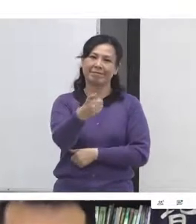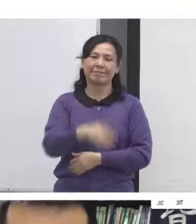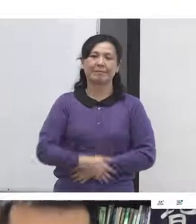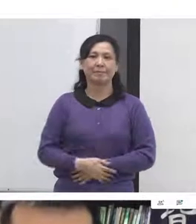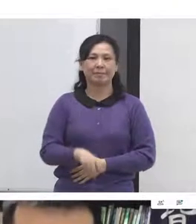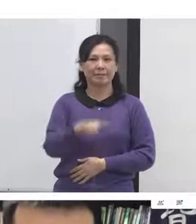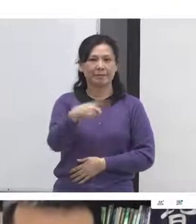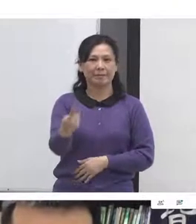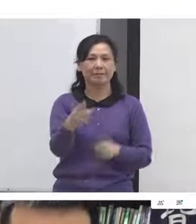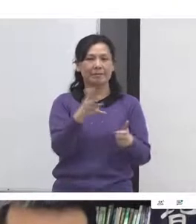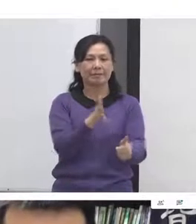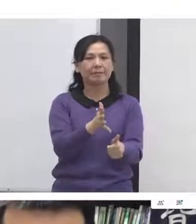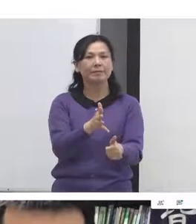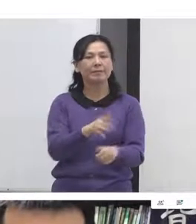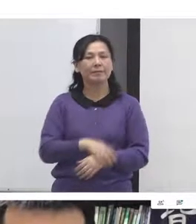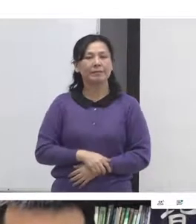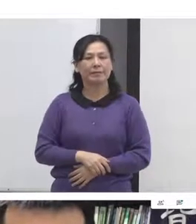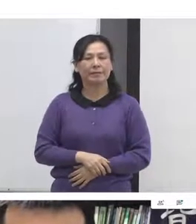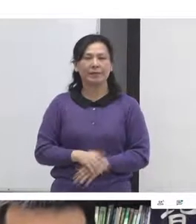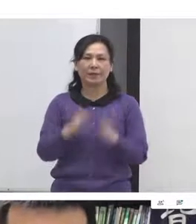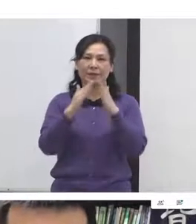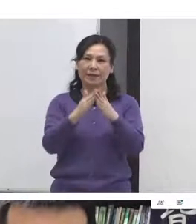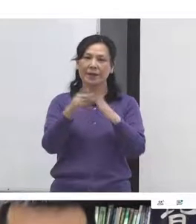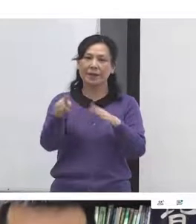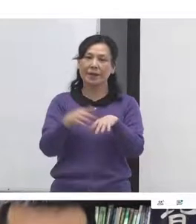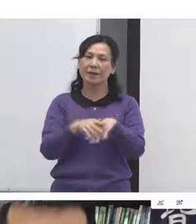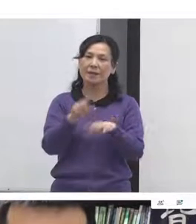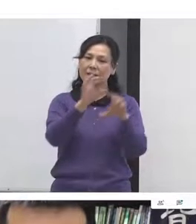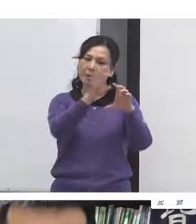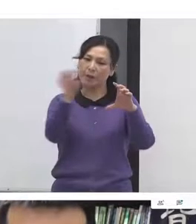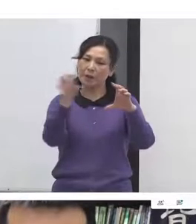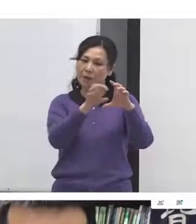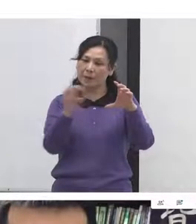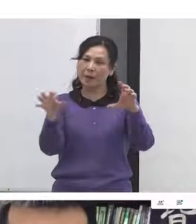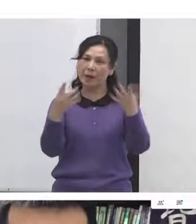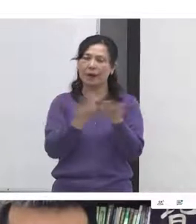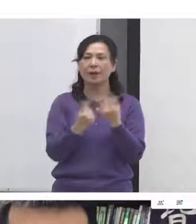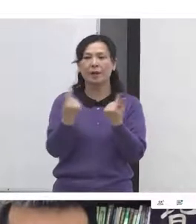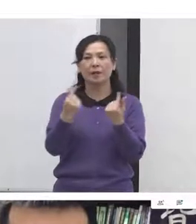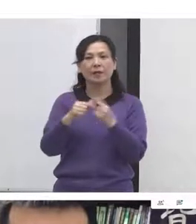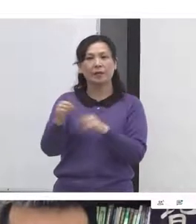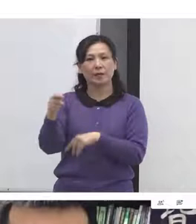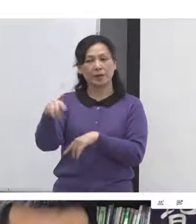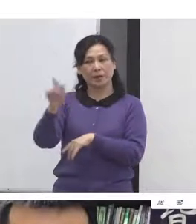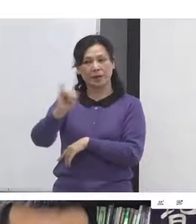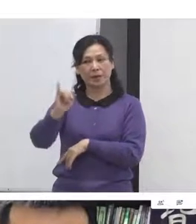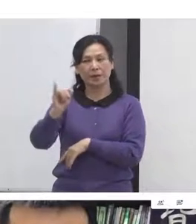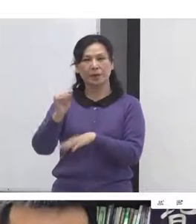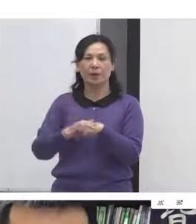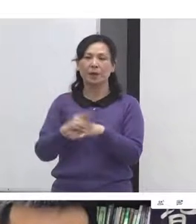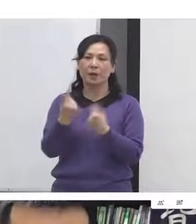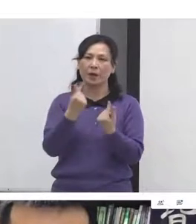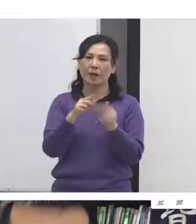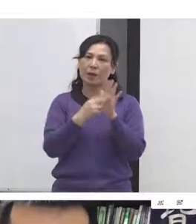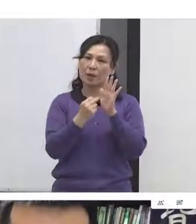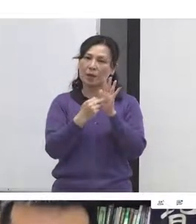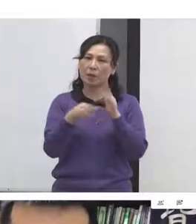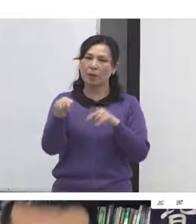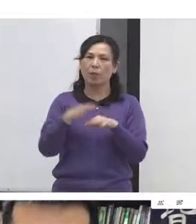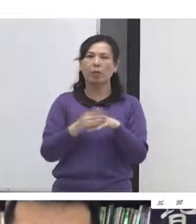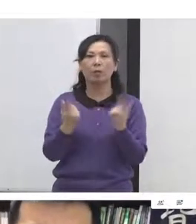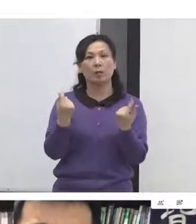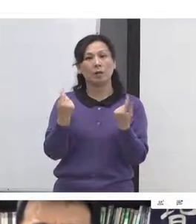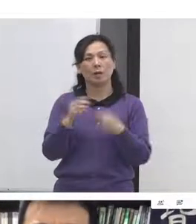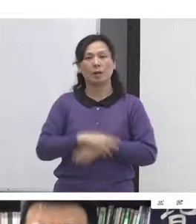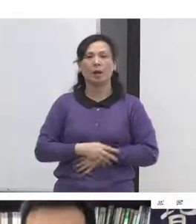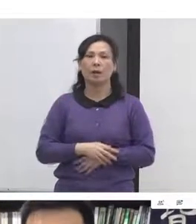一个题目，虽然说。讲到城市仪表板，可能是比较偏向 Ariel 刚才讲的，就是那个 Science Lab 的一个资讯。但我相信，其实